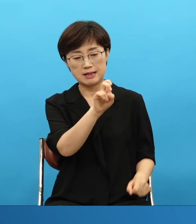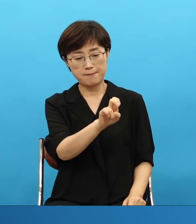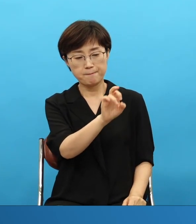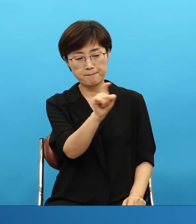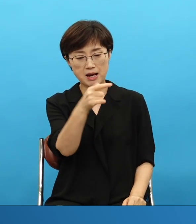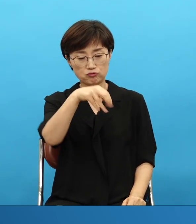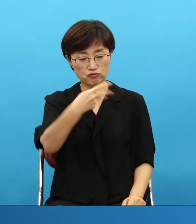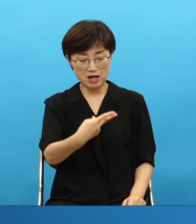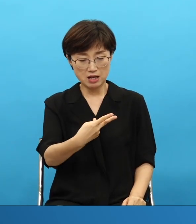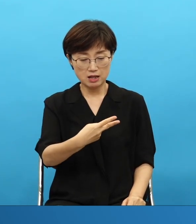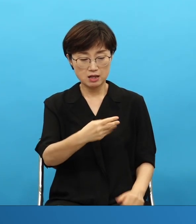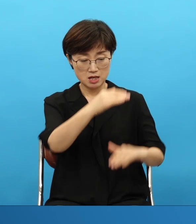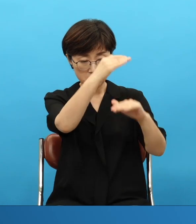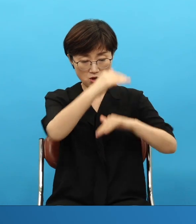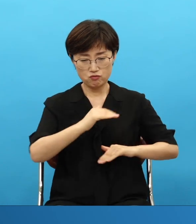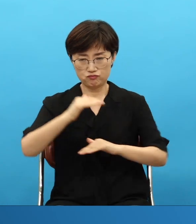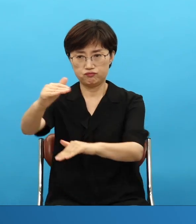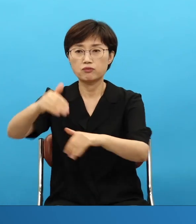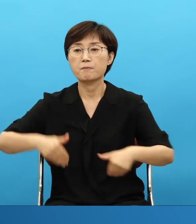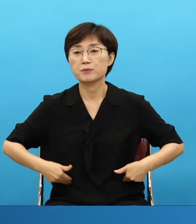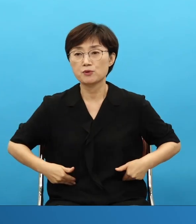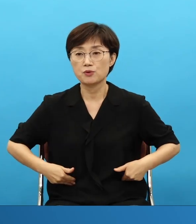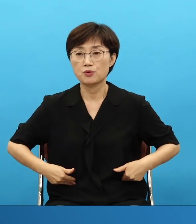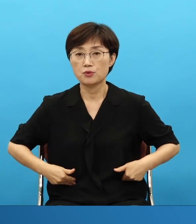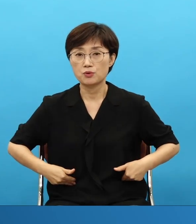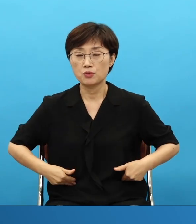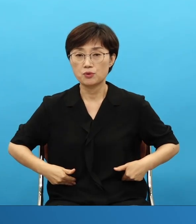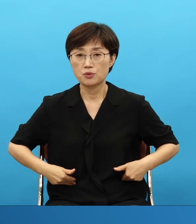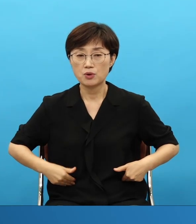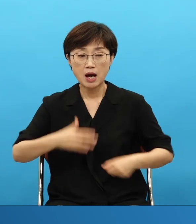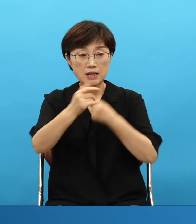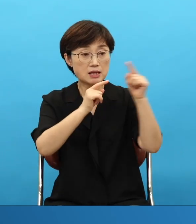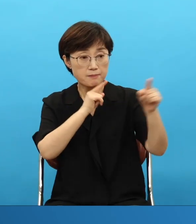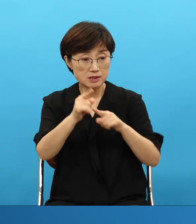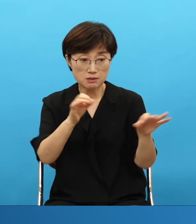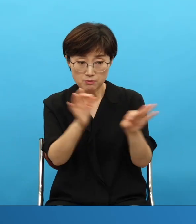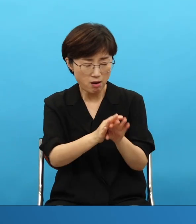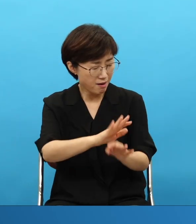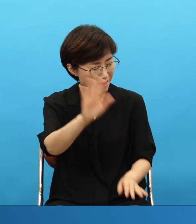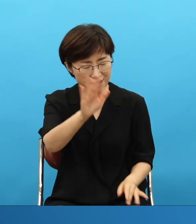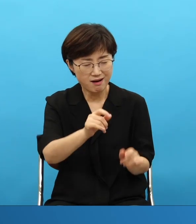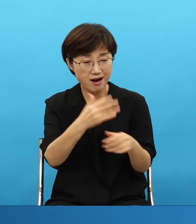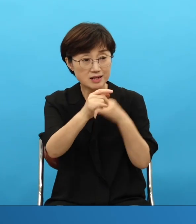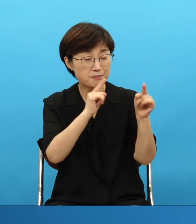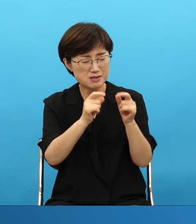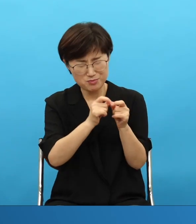Emmanuel, the birth from the virgin. 영원히 없어지는 하나님의 말씀 붙잡아라. Hold on to the word that never disappears.